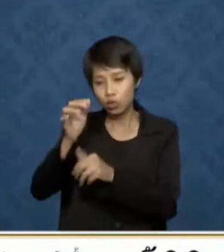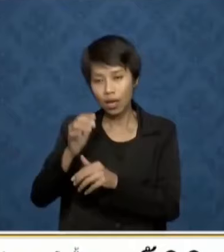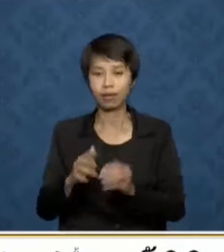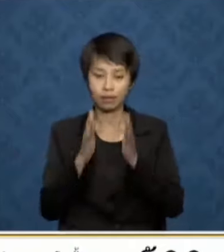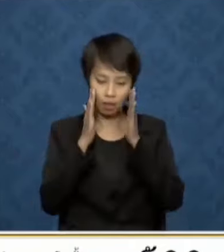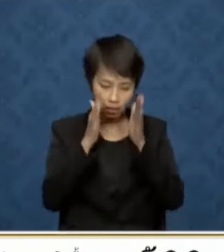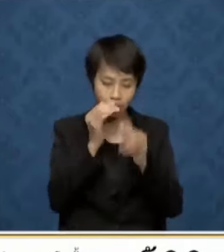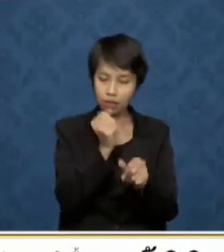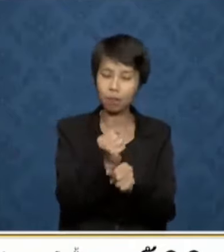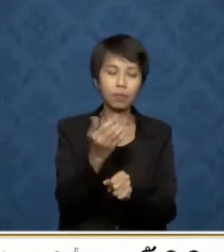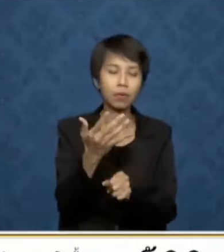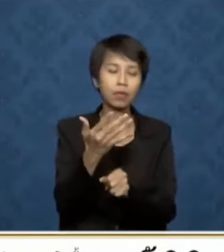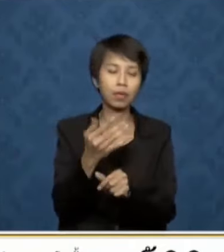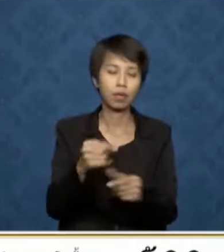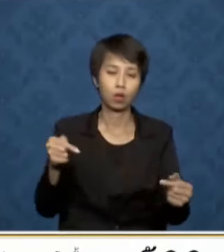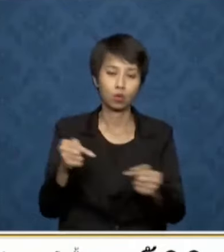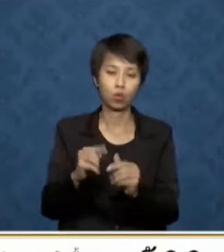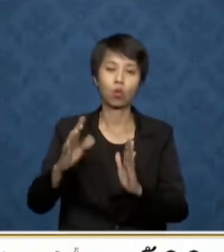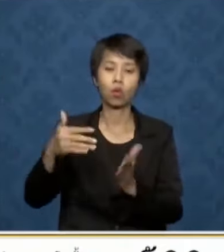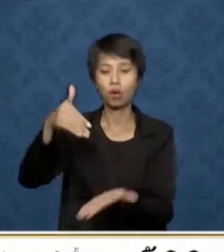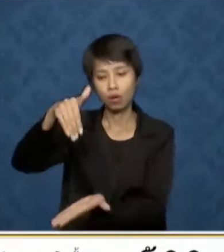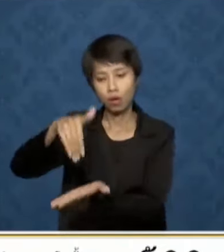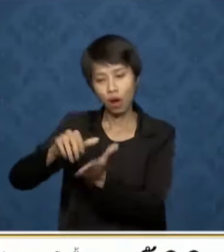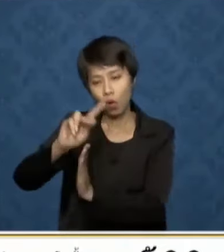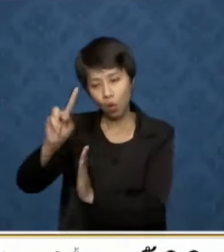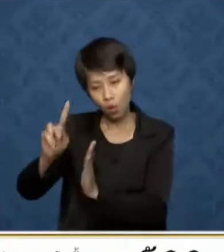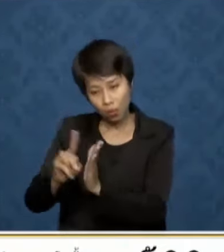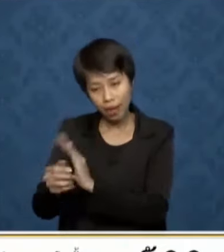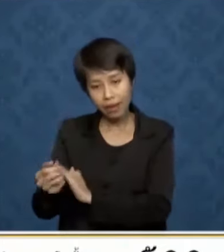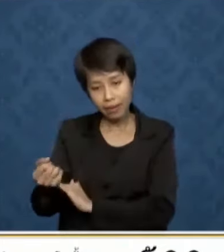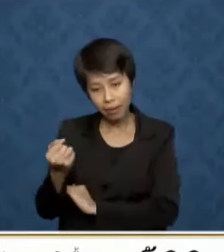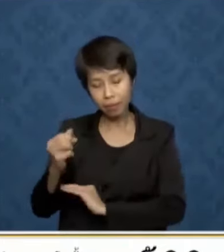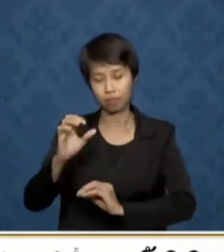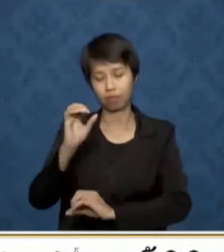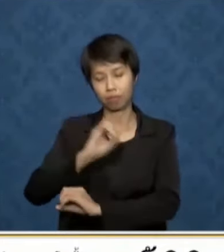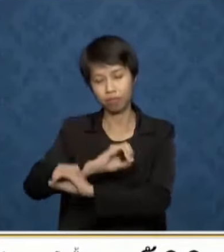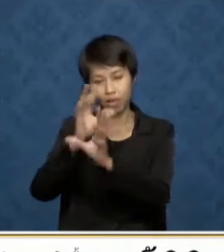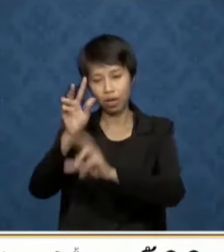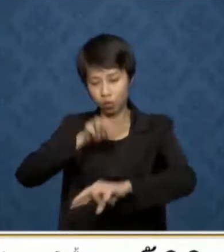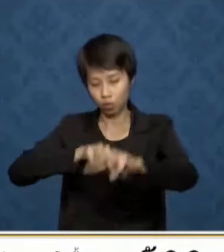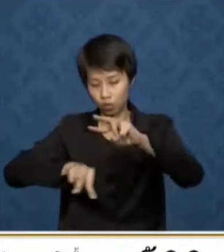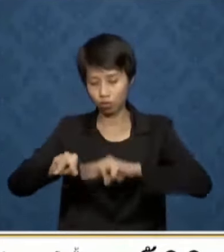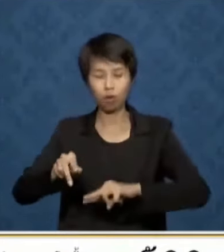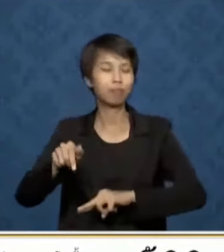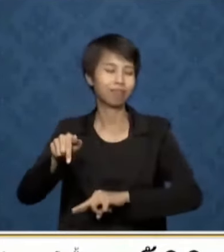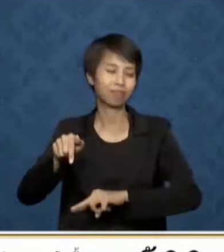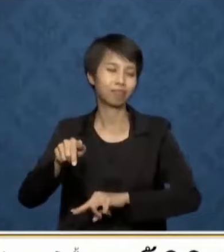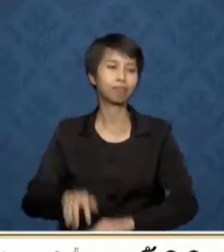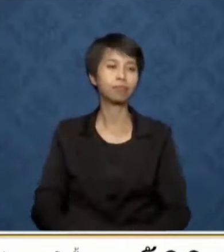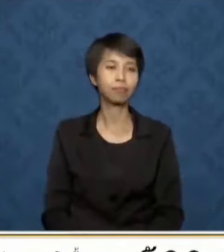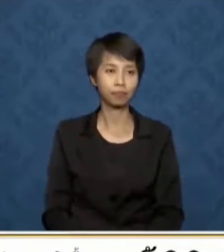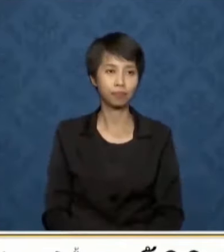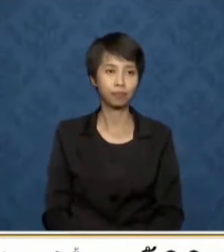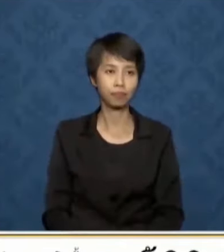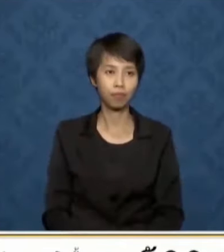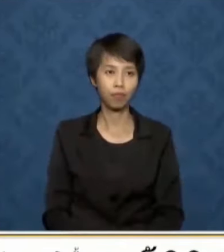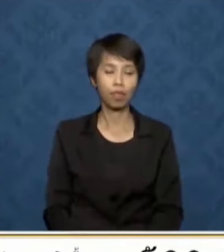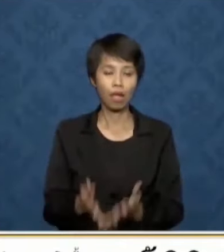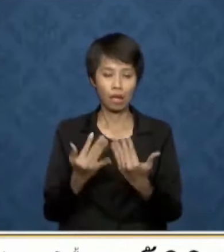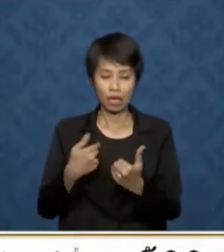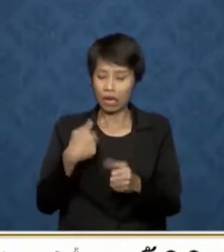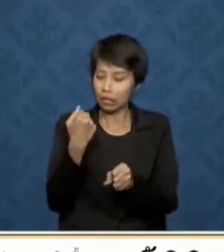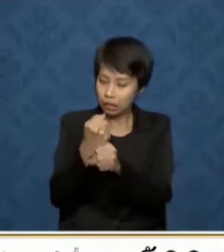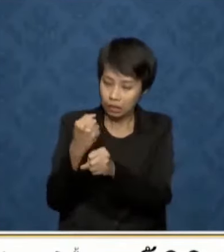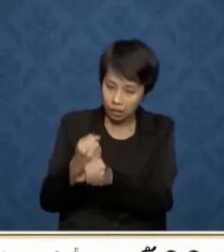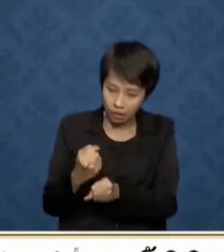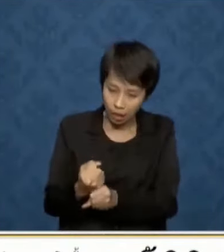ารฝื้นฟูหักนิติธรรมที่เขมแข็งมีประสิทธภาพโปรงใสและเป็ที่ยอมรบจากนาระเทศแนี้จะเร่ง